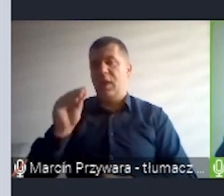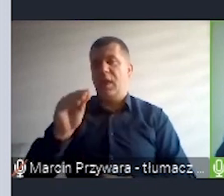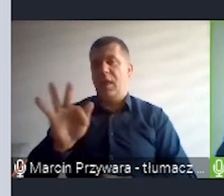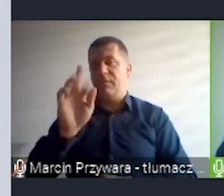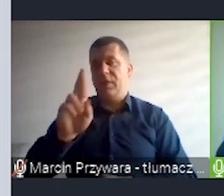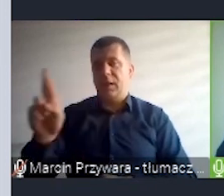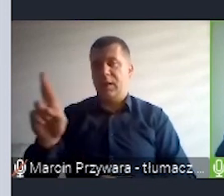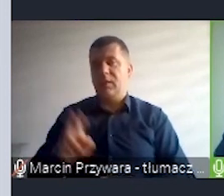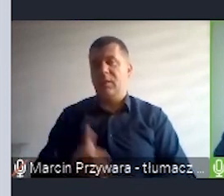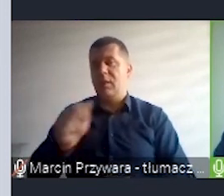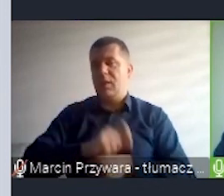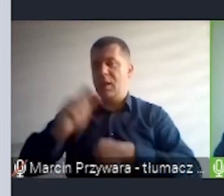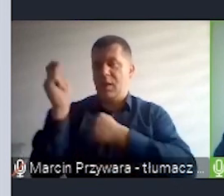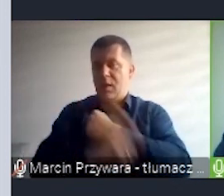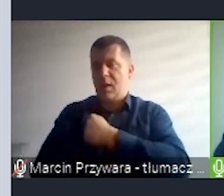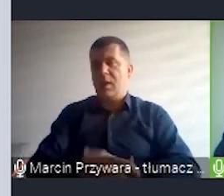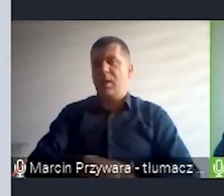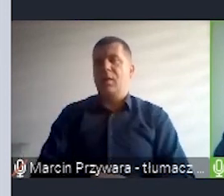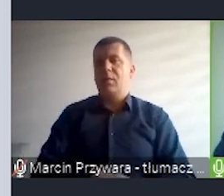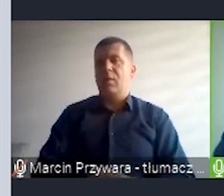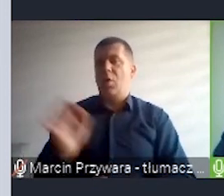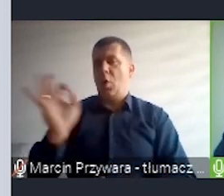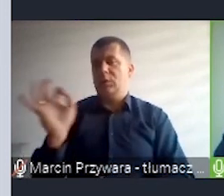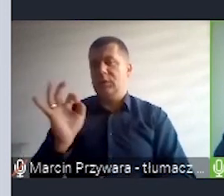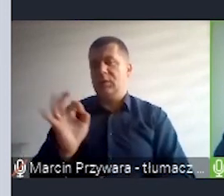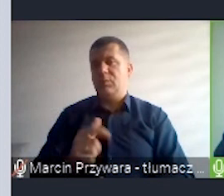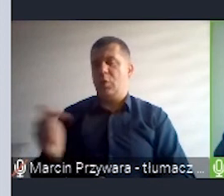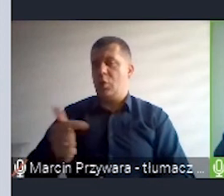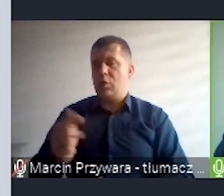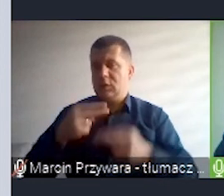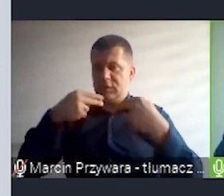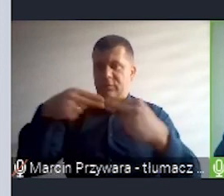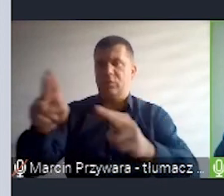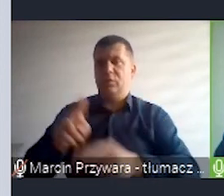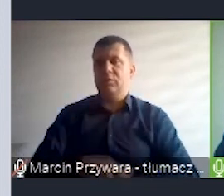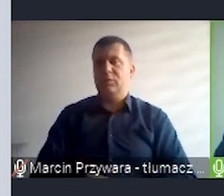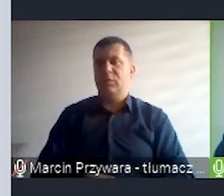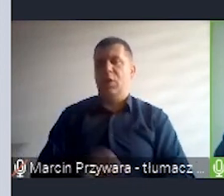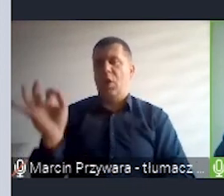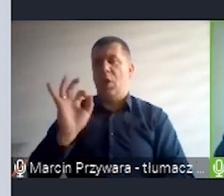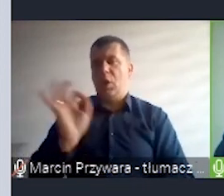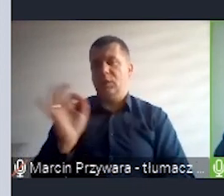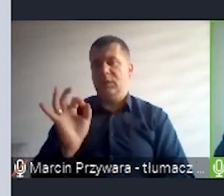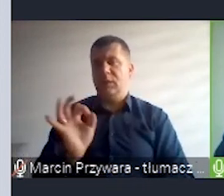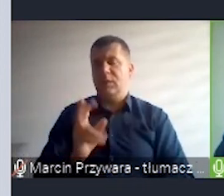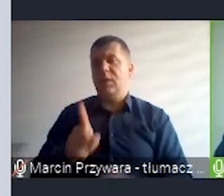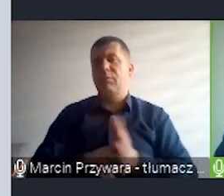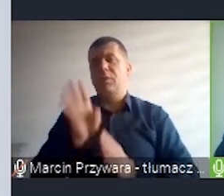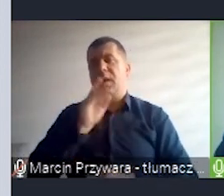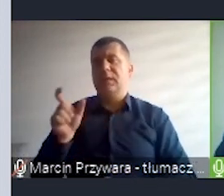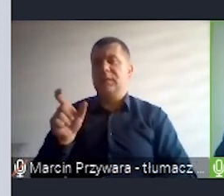FRR-ze, jest karane zwyczajnie odsetkami, koniecznością zwrotu i odsetkami, jak dla